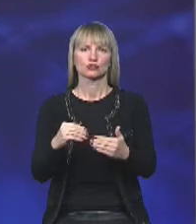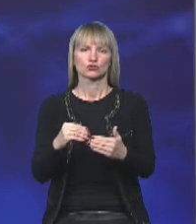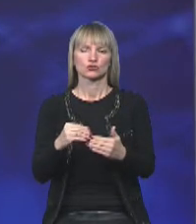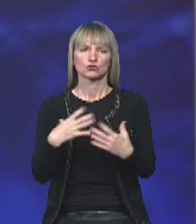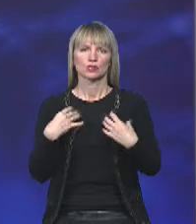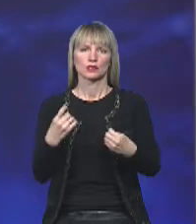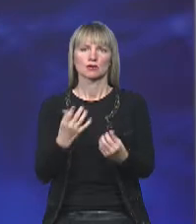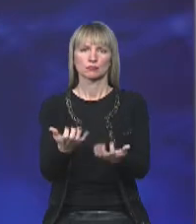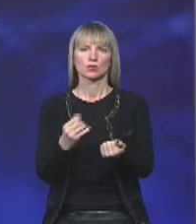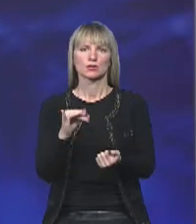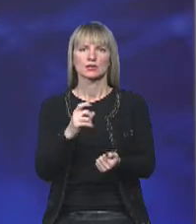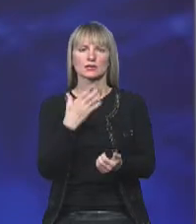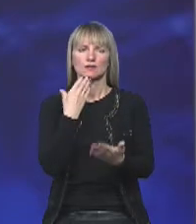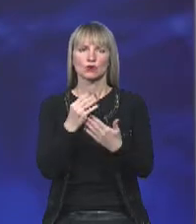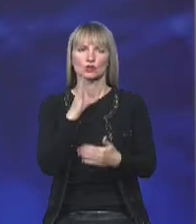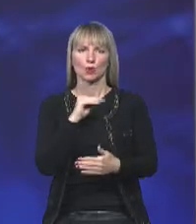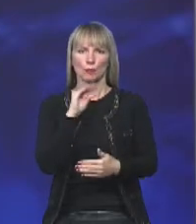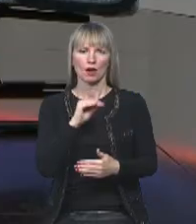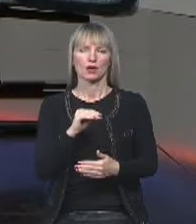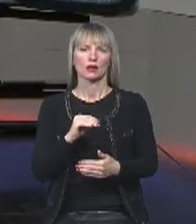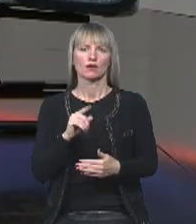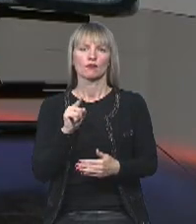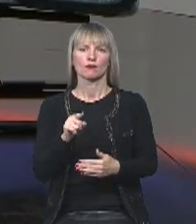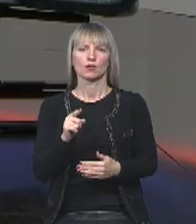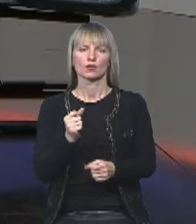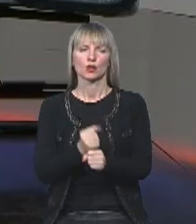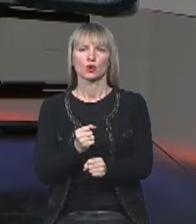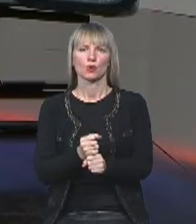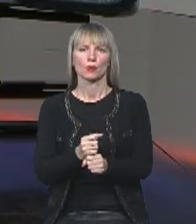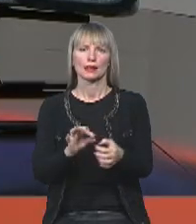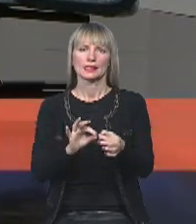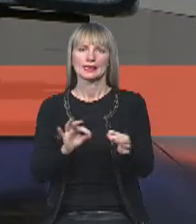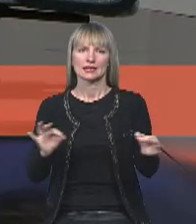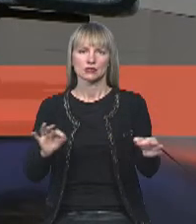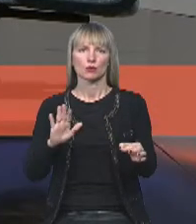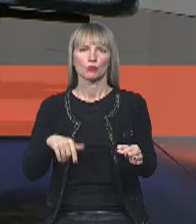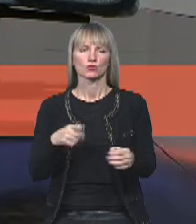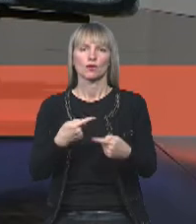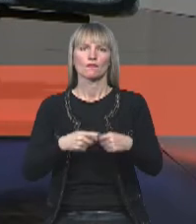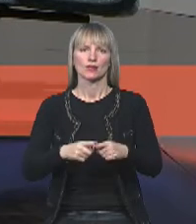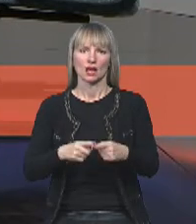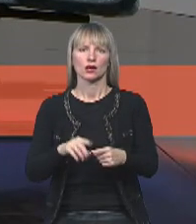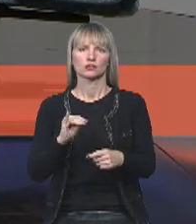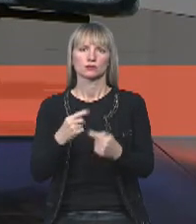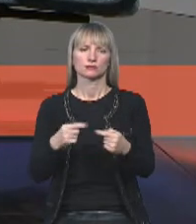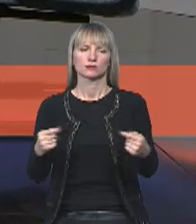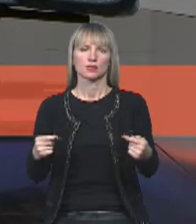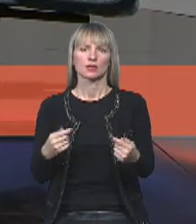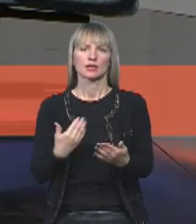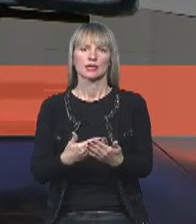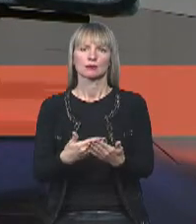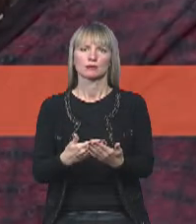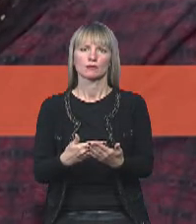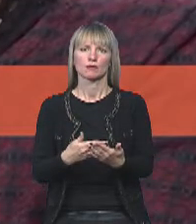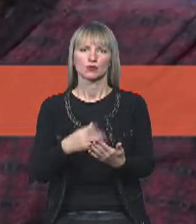свої собаки, наприклад. Угу. Ось, вона робить ниточку, потім з нього в'яже і так далі. Наприклад, ну, собаку